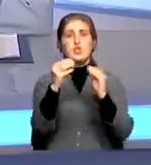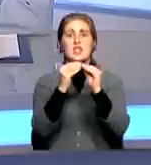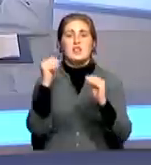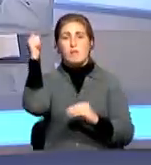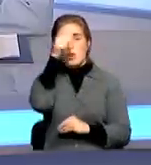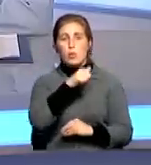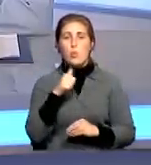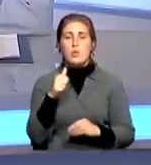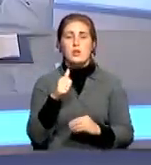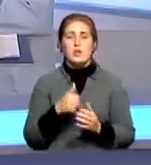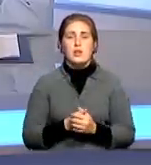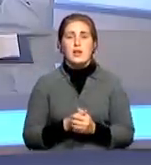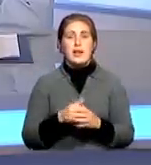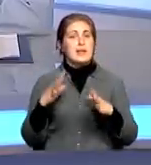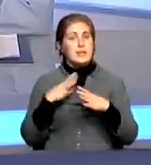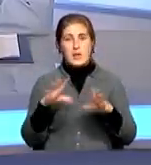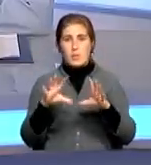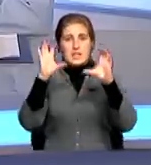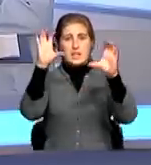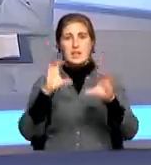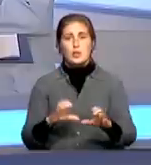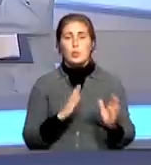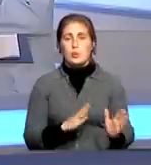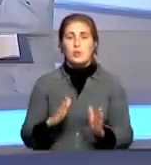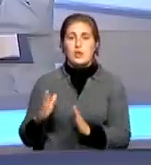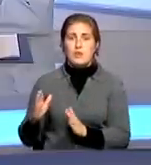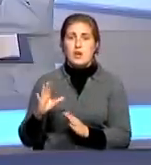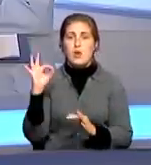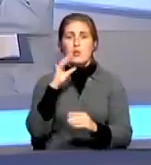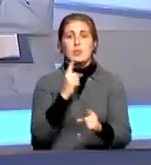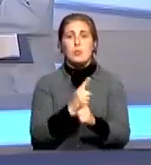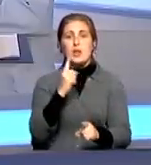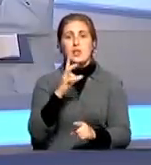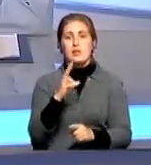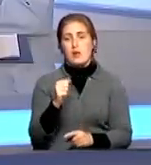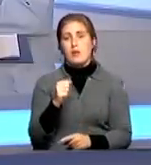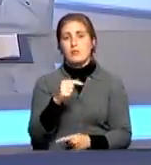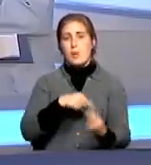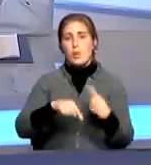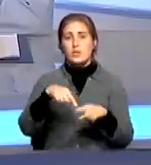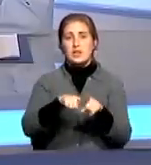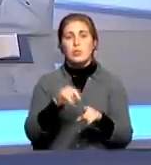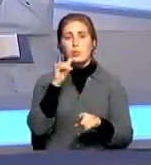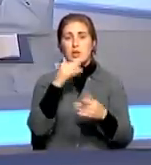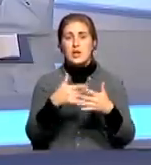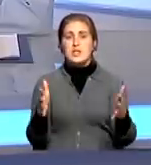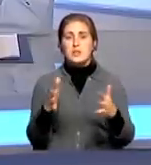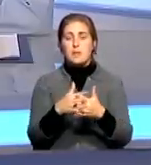года не было законодательного регулирования запрета на оборот таких курительных